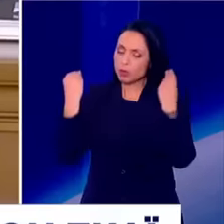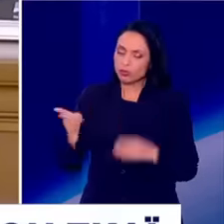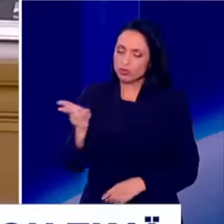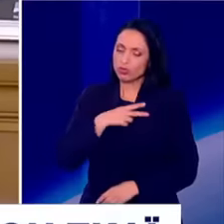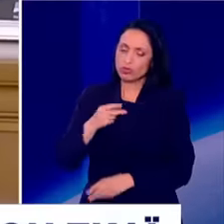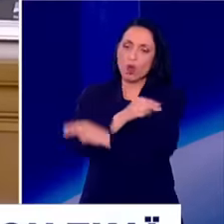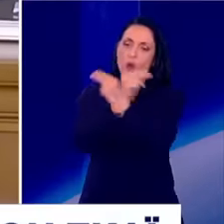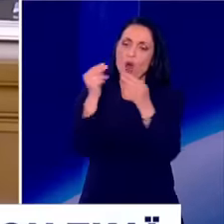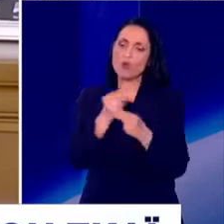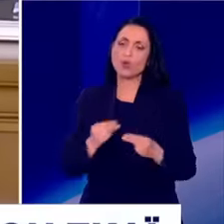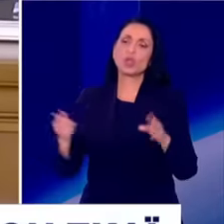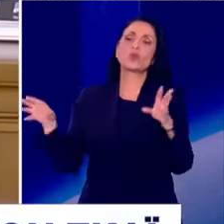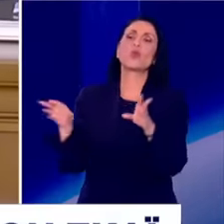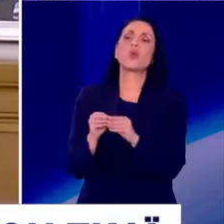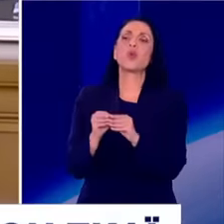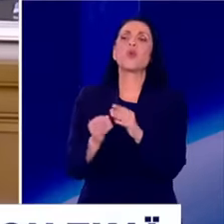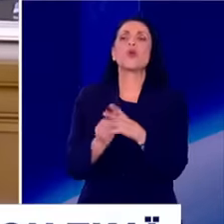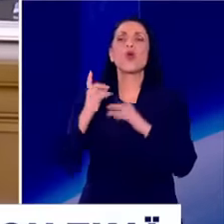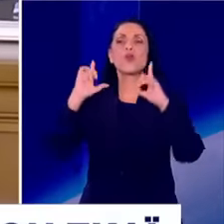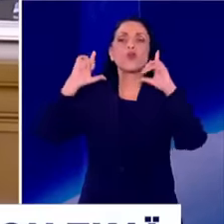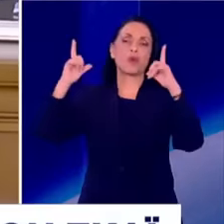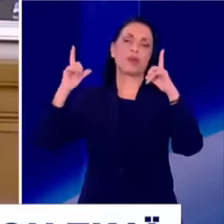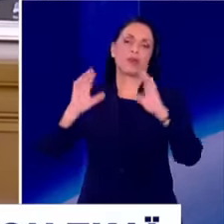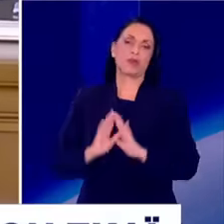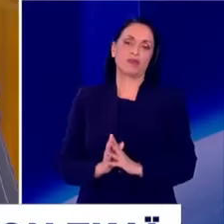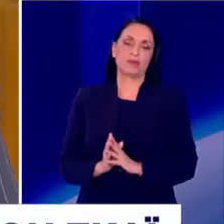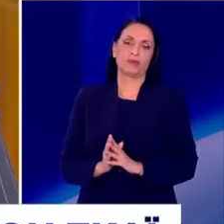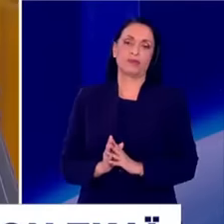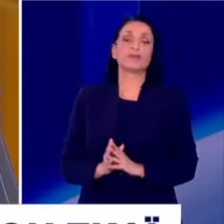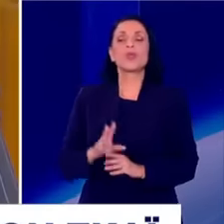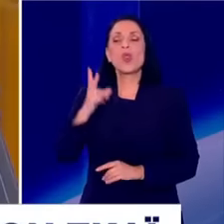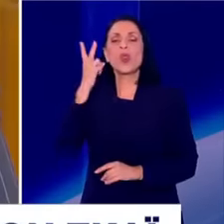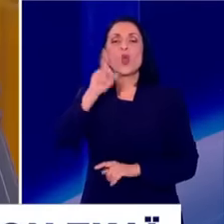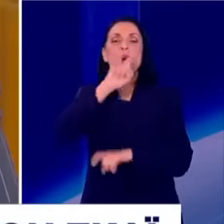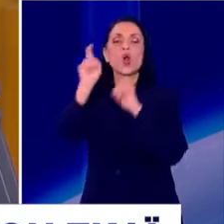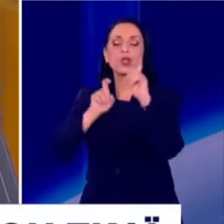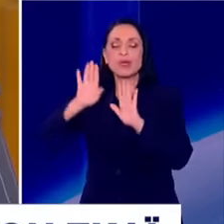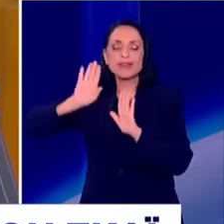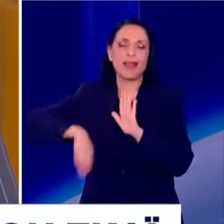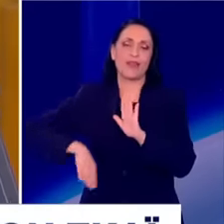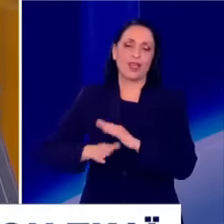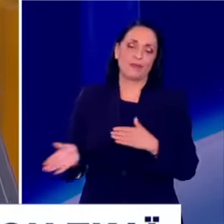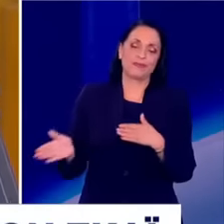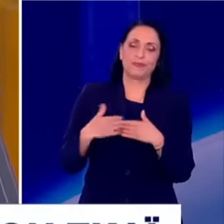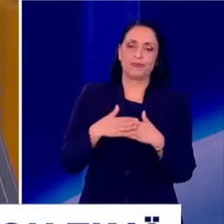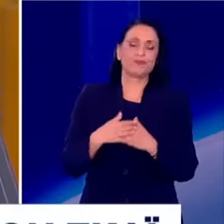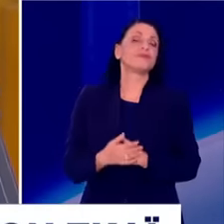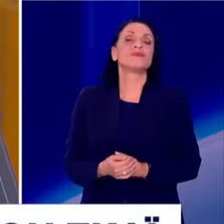αποτέλεσμα για τη Νέα Δημοκρατία σε οποιαδήποτε εκλογή, και το ίδιο ισχύει και τώρα. 2 τελευταία ερωτήματα που αφορούν